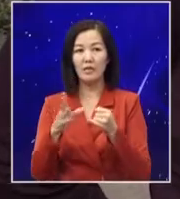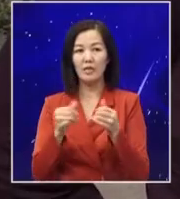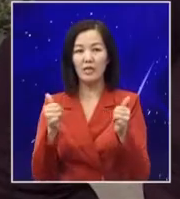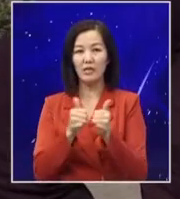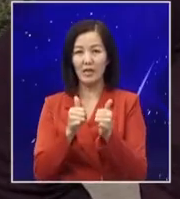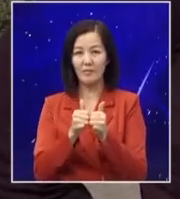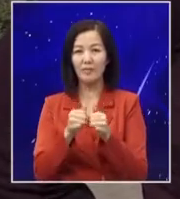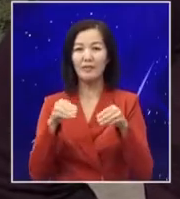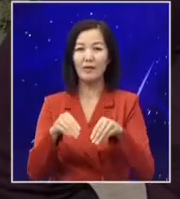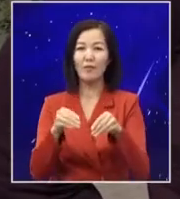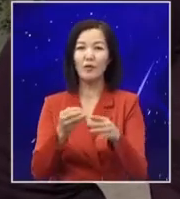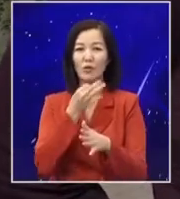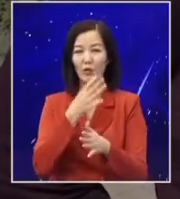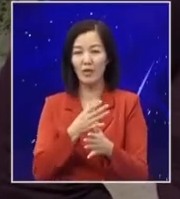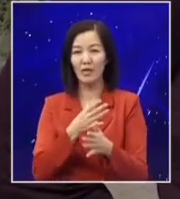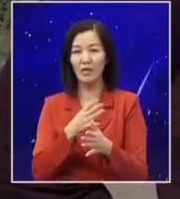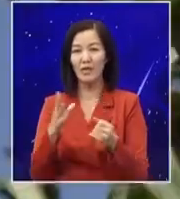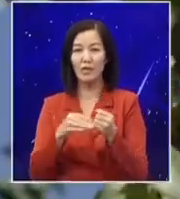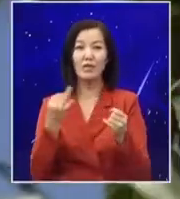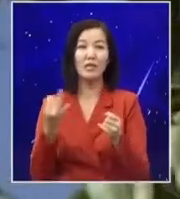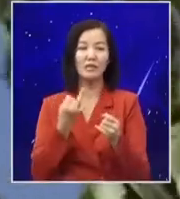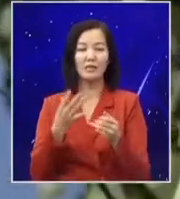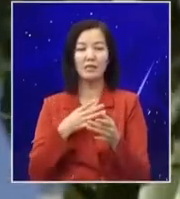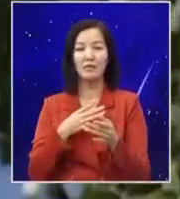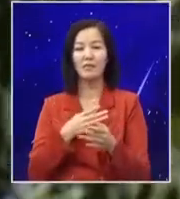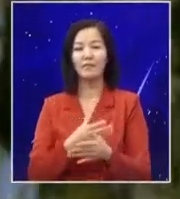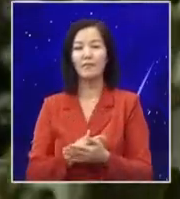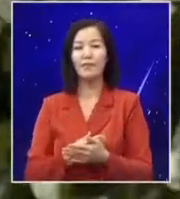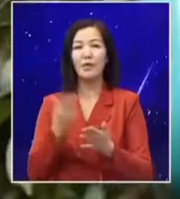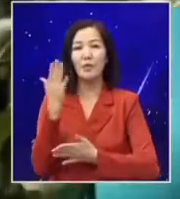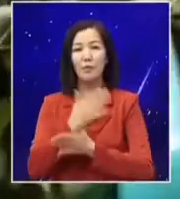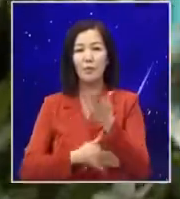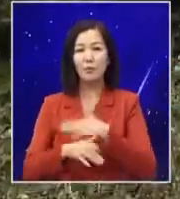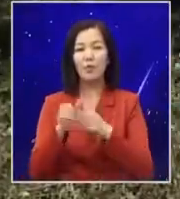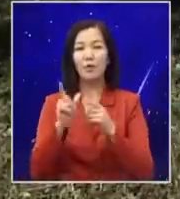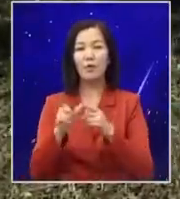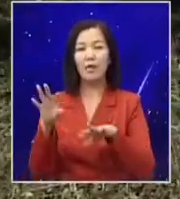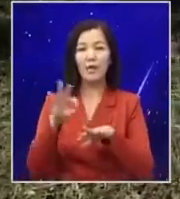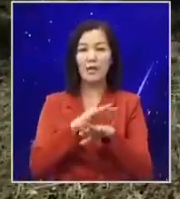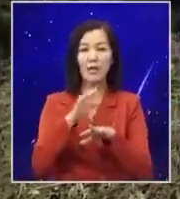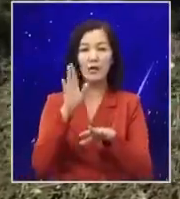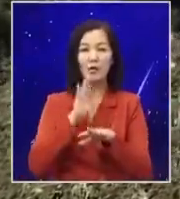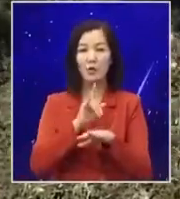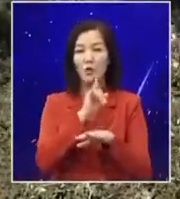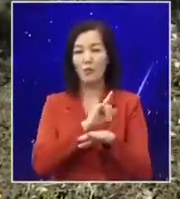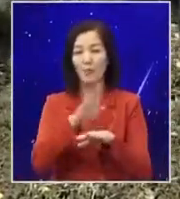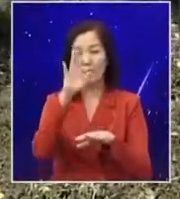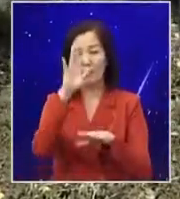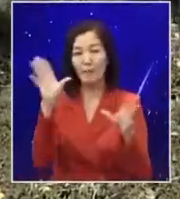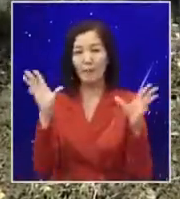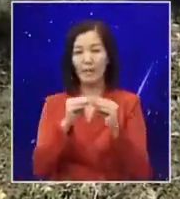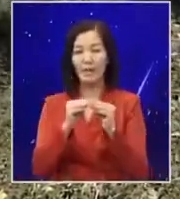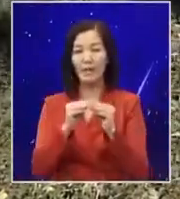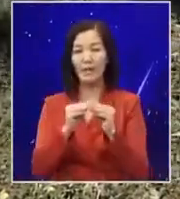жақынбыз, сол үшін сондай жеріне қызықтым. Ерлі зайыптылар мүмкіндігі шектеулі болғанымен өмірге деген талпыныстары шексіз. Отағасы